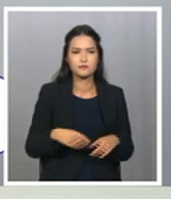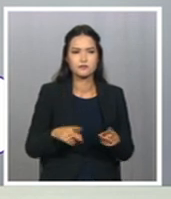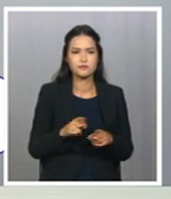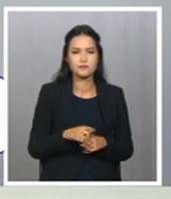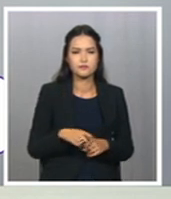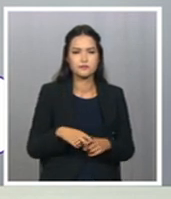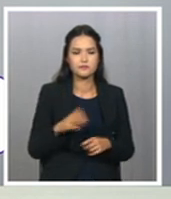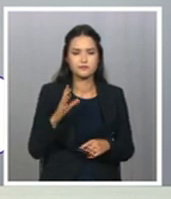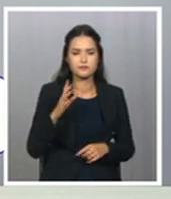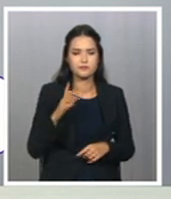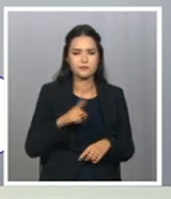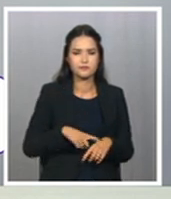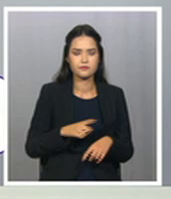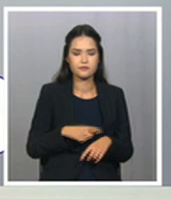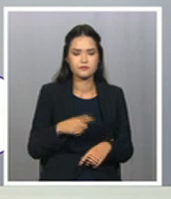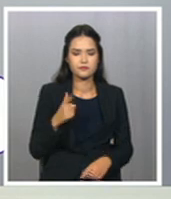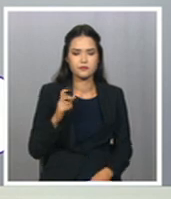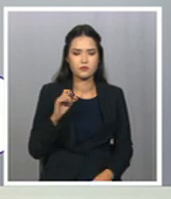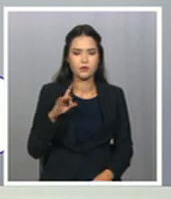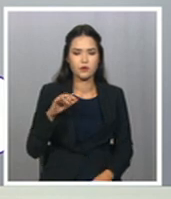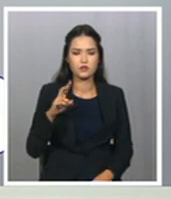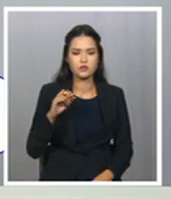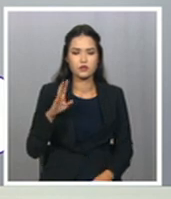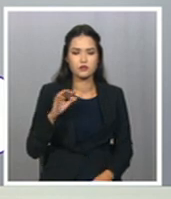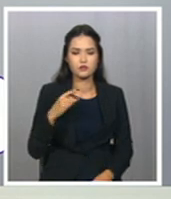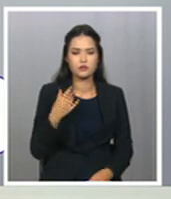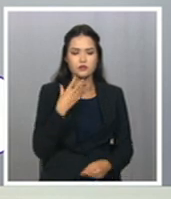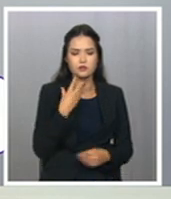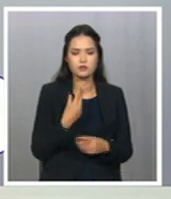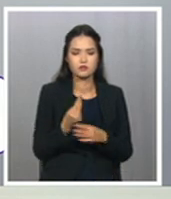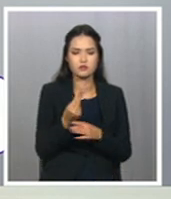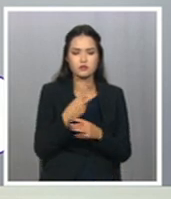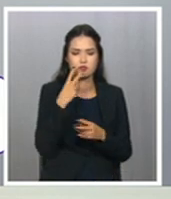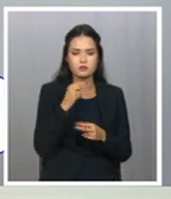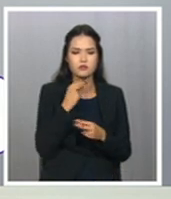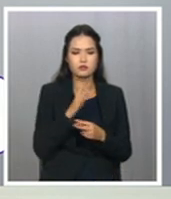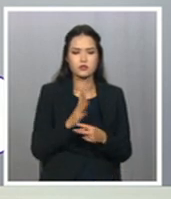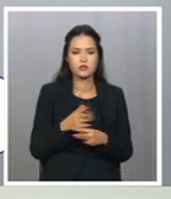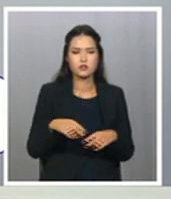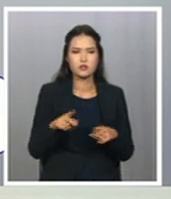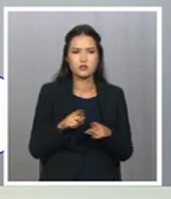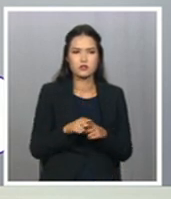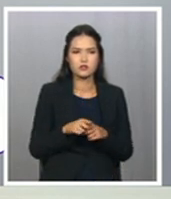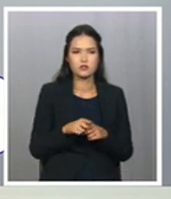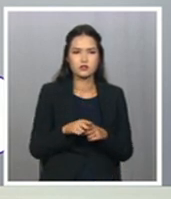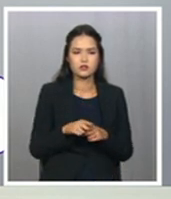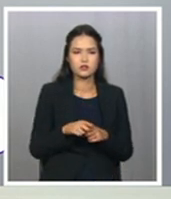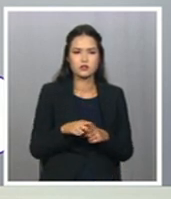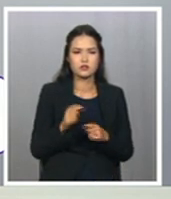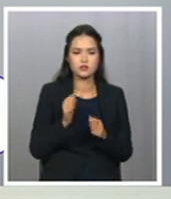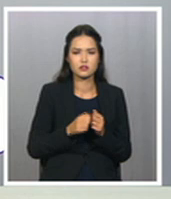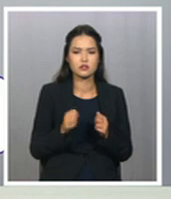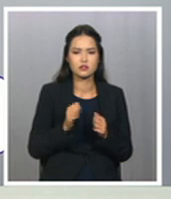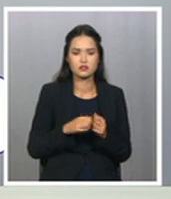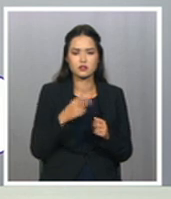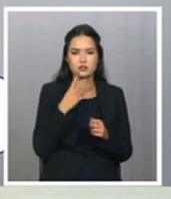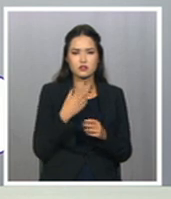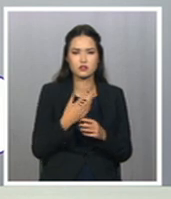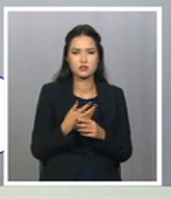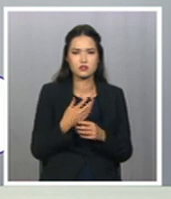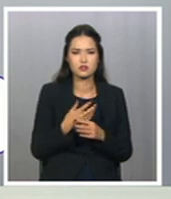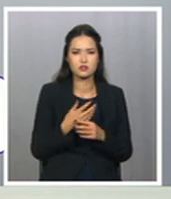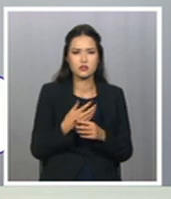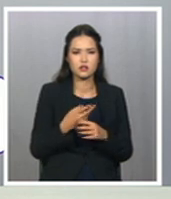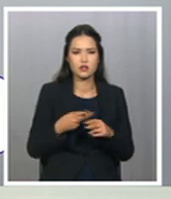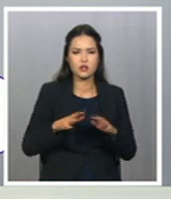уақыт координатаның уақытқа тәуелділік графигін көрсетіп отыр. Бұл жердегі бізде xm-іміз максимал ығысу шамасы, яғни бұл